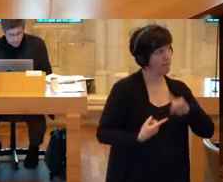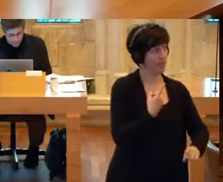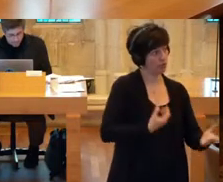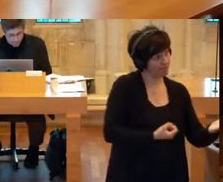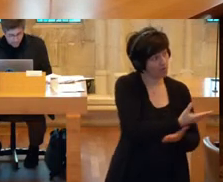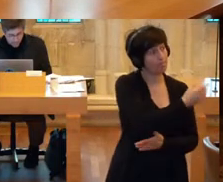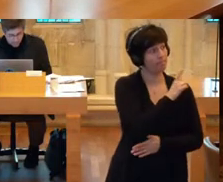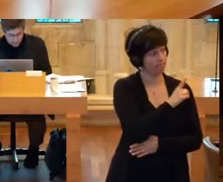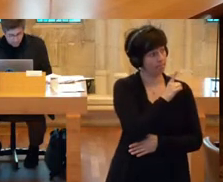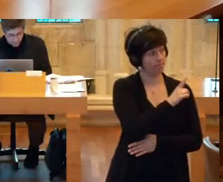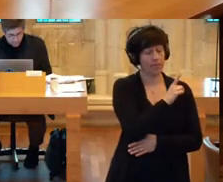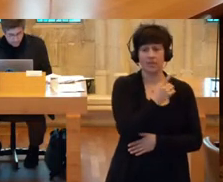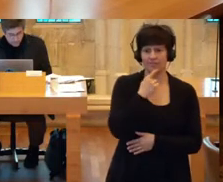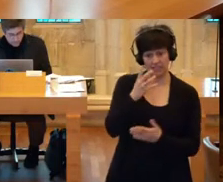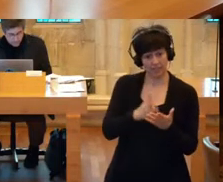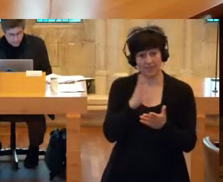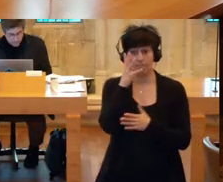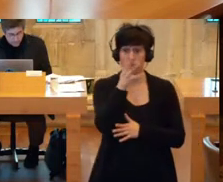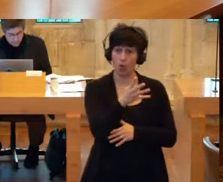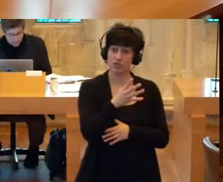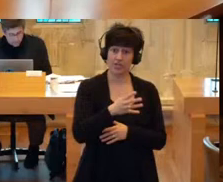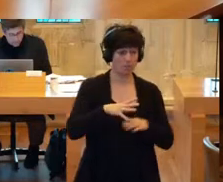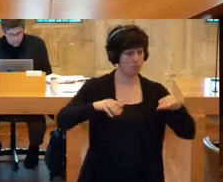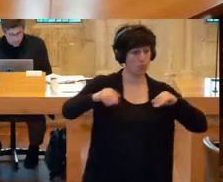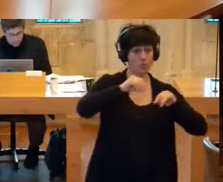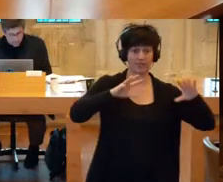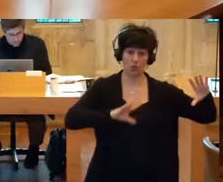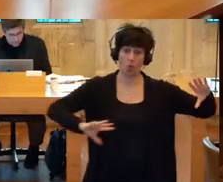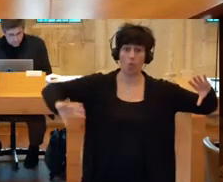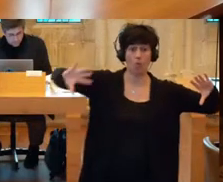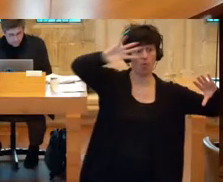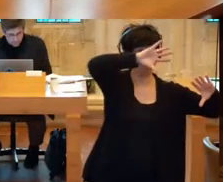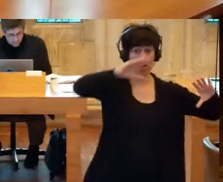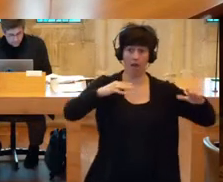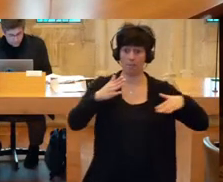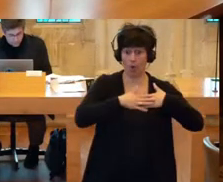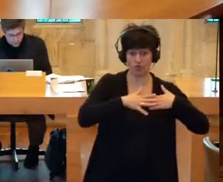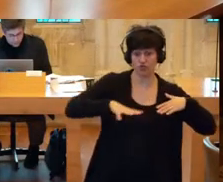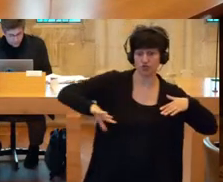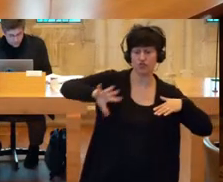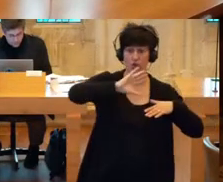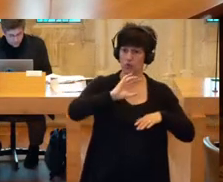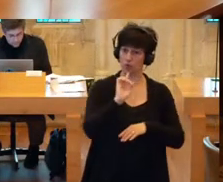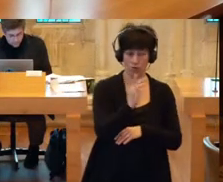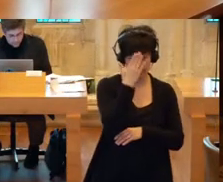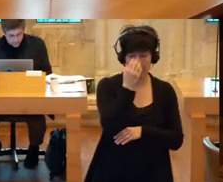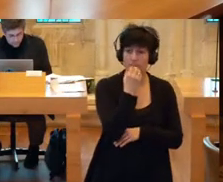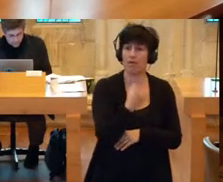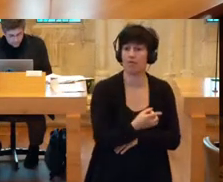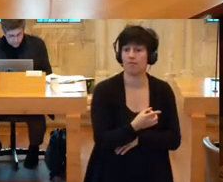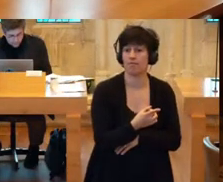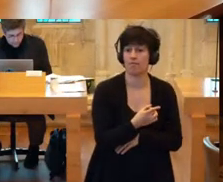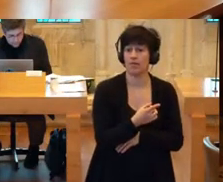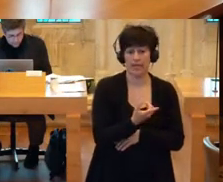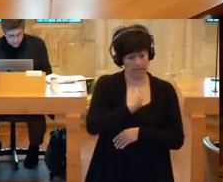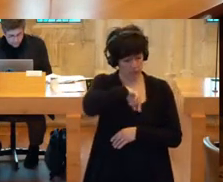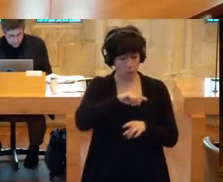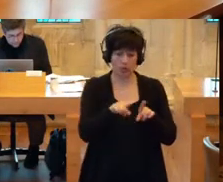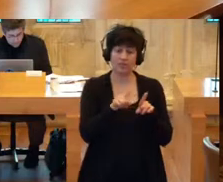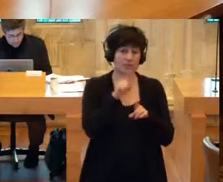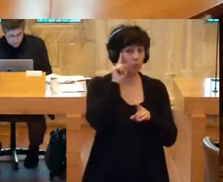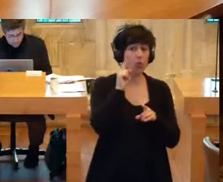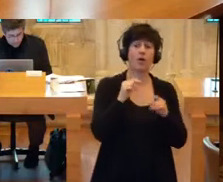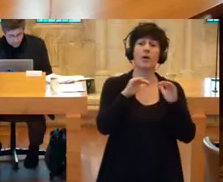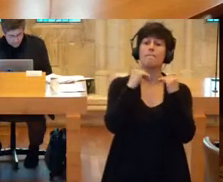noter, et que donc le projet est très bien connu de la population et donc de nous tous ici, puisqu'en fait c'est un projet qui a été déposé sur